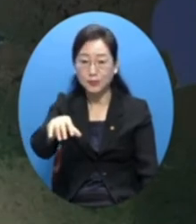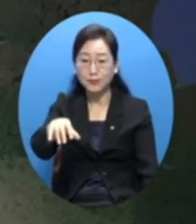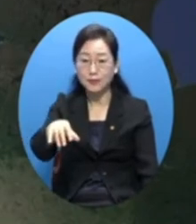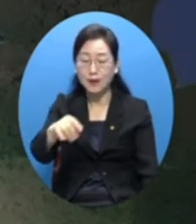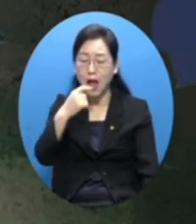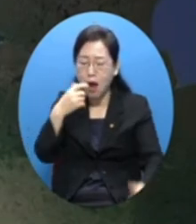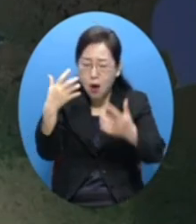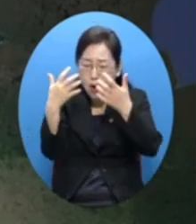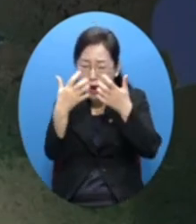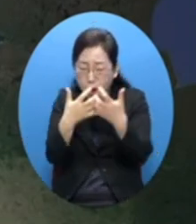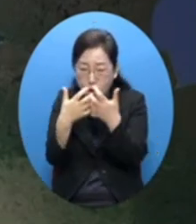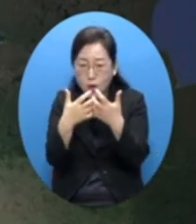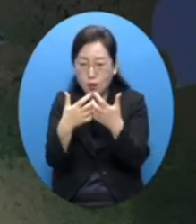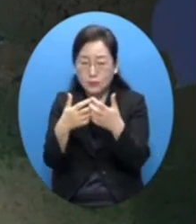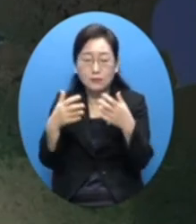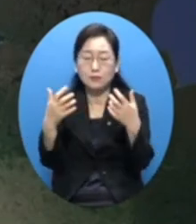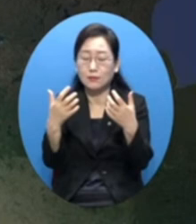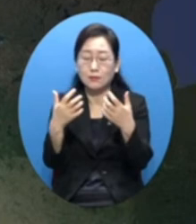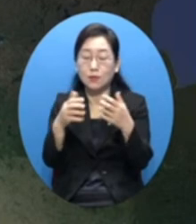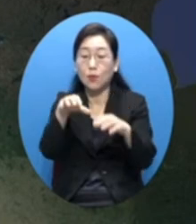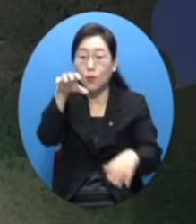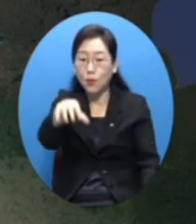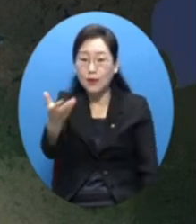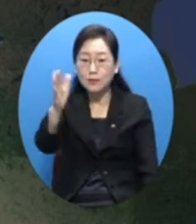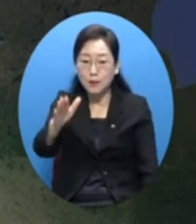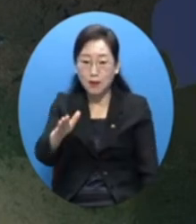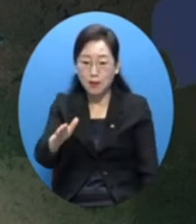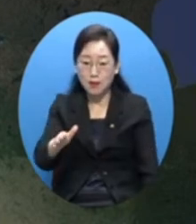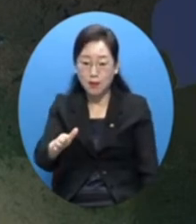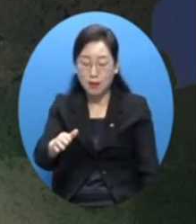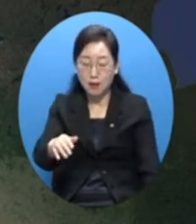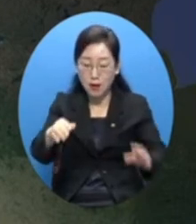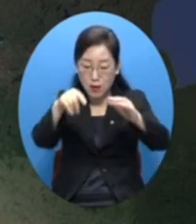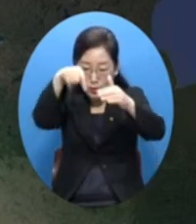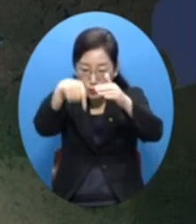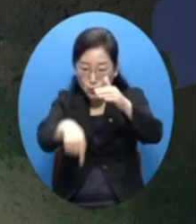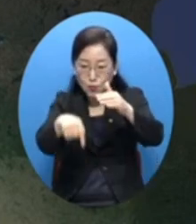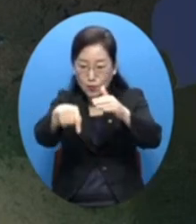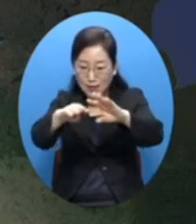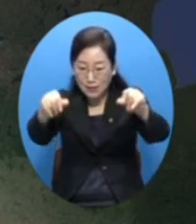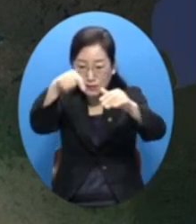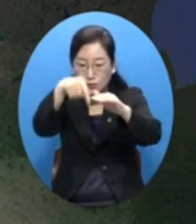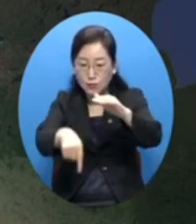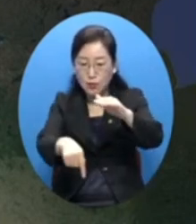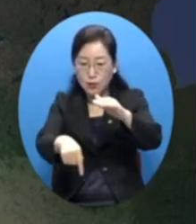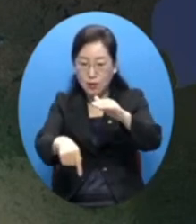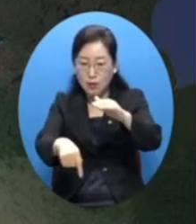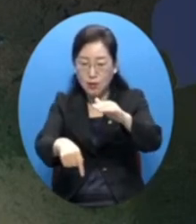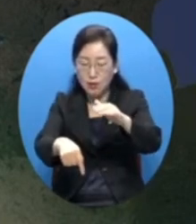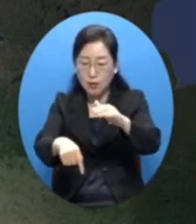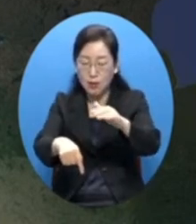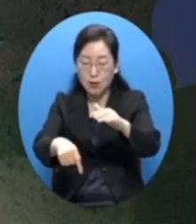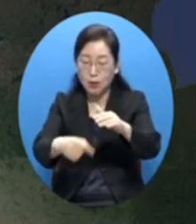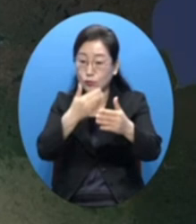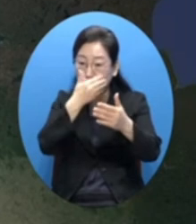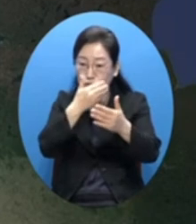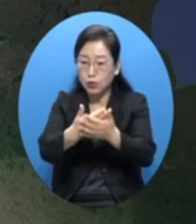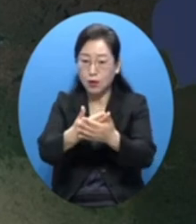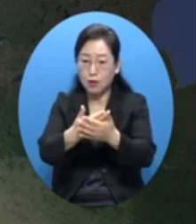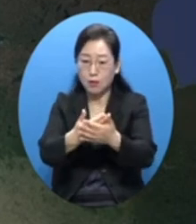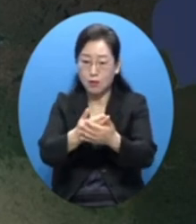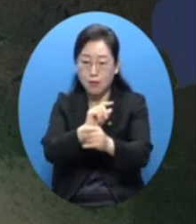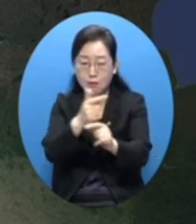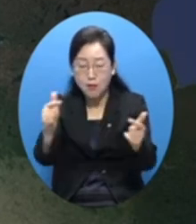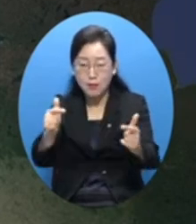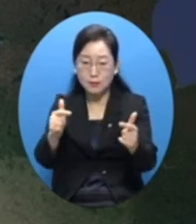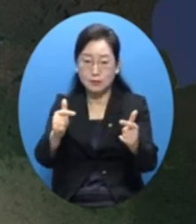얼음덩어리 덮인 땅이지만은 천연자원이 묻혀 있는 굉장히 미국으로 보면 중요한 자산인